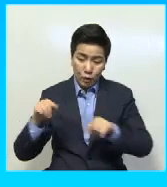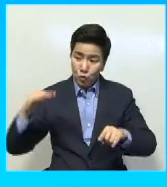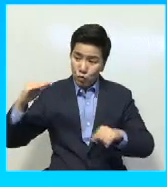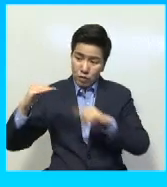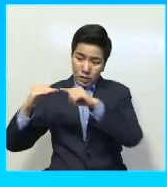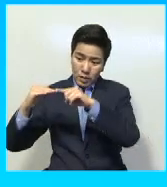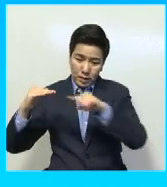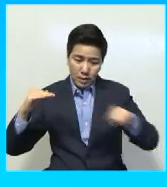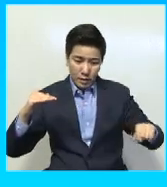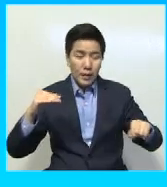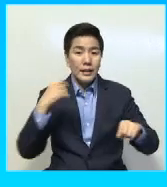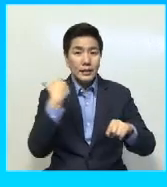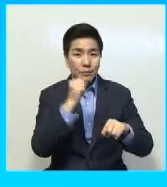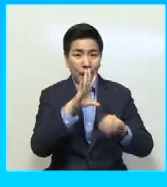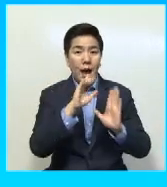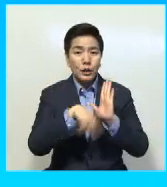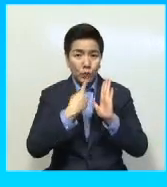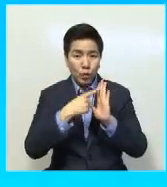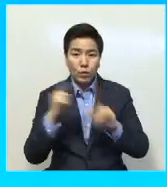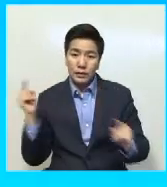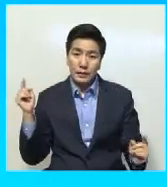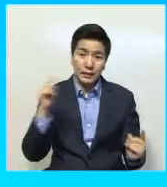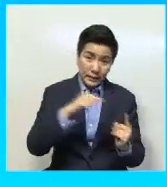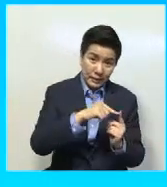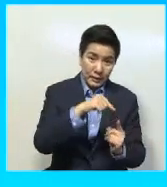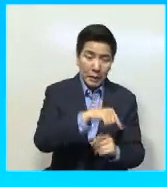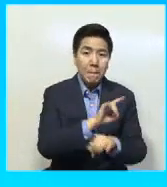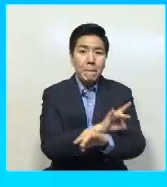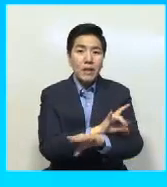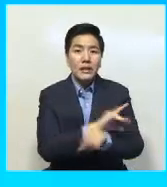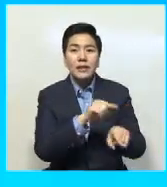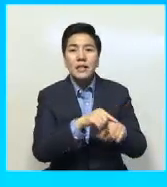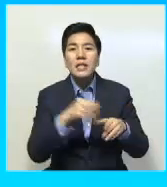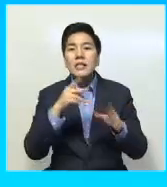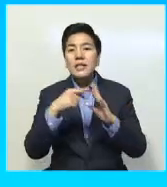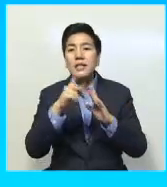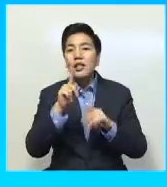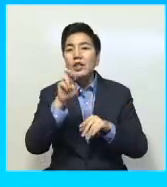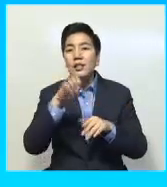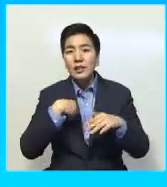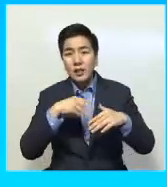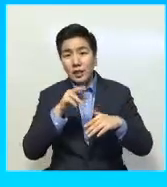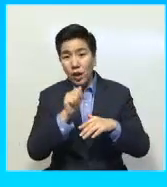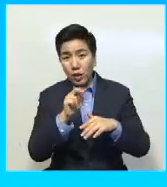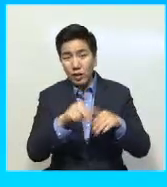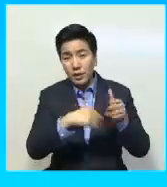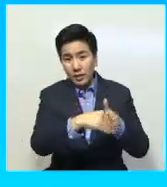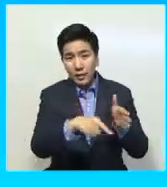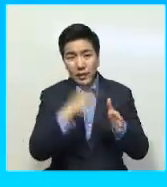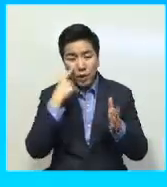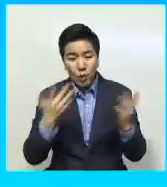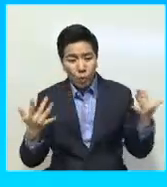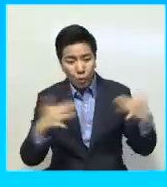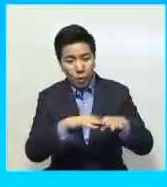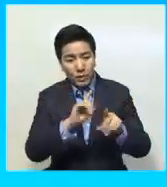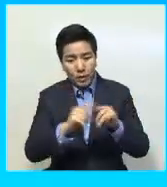ณวันที่10น่ะก็ใช้เวลา15ชั่วโมงพอมาถึงเขื่อนเพชรเนี่ยน้ำที่ไหลมาระหว่างทางมันก็จะรวมกับสายโฟน้ำม